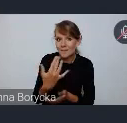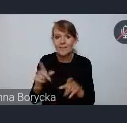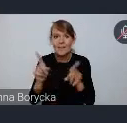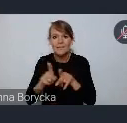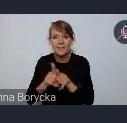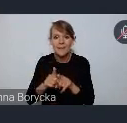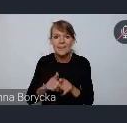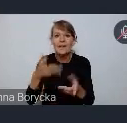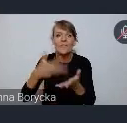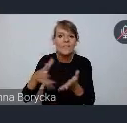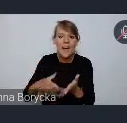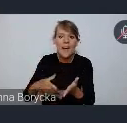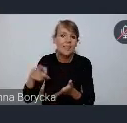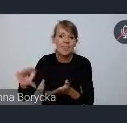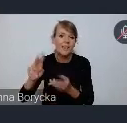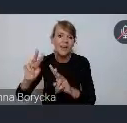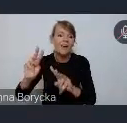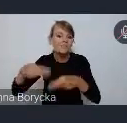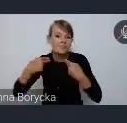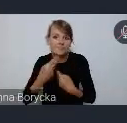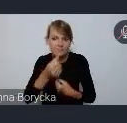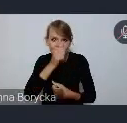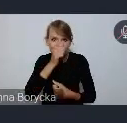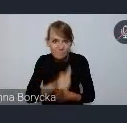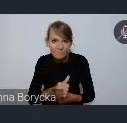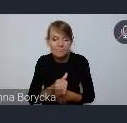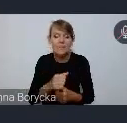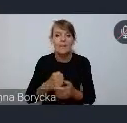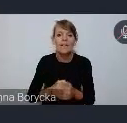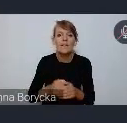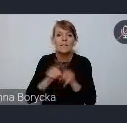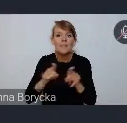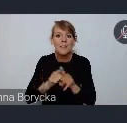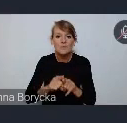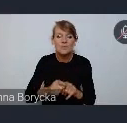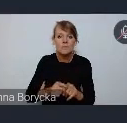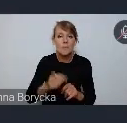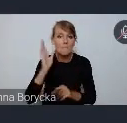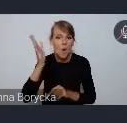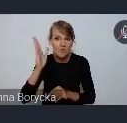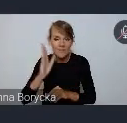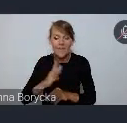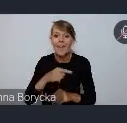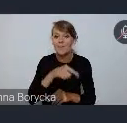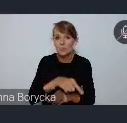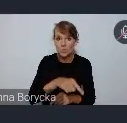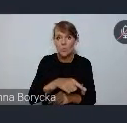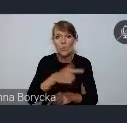wydatki niekwalifikowane i jakie są koszty później, po zakończeniu